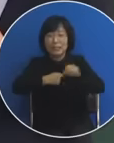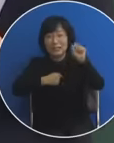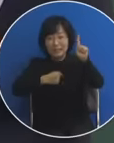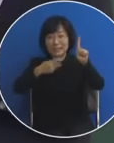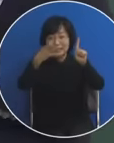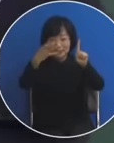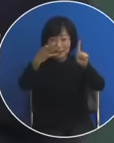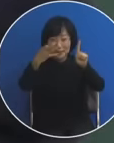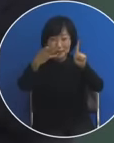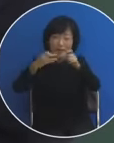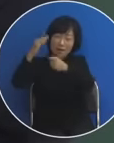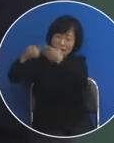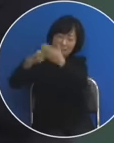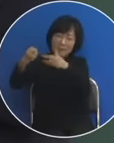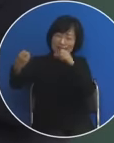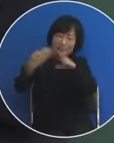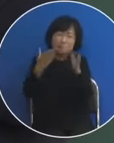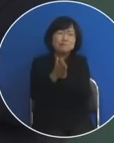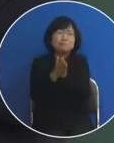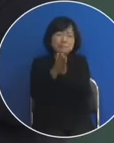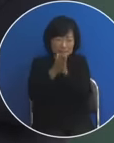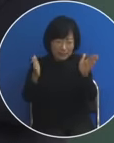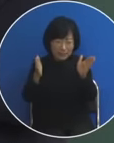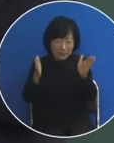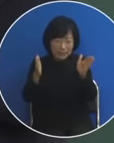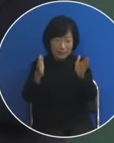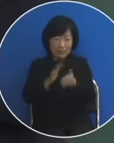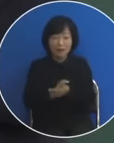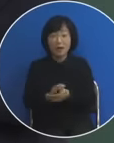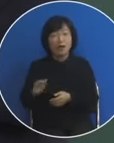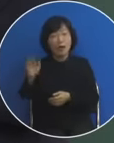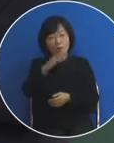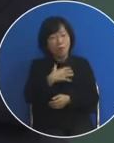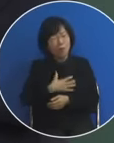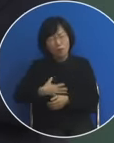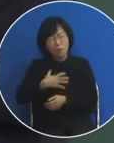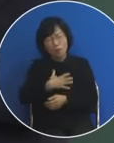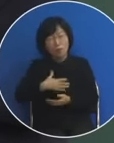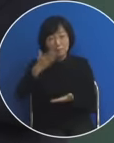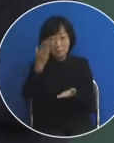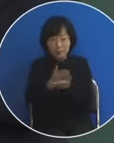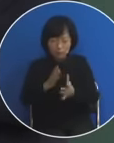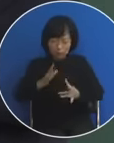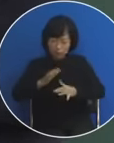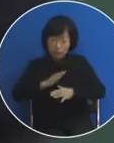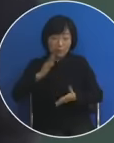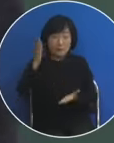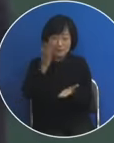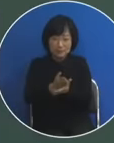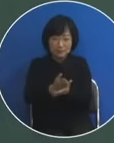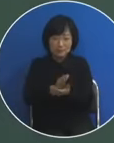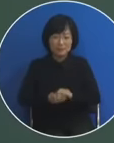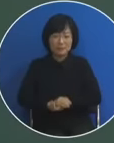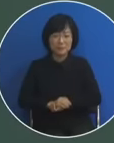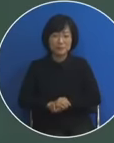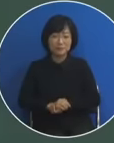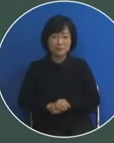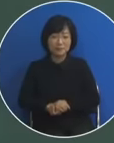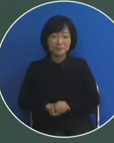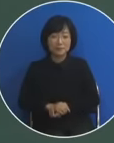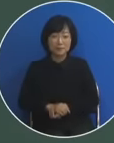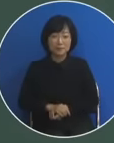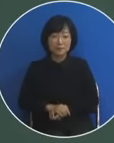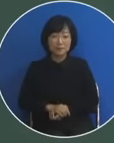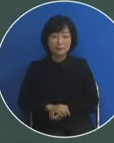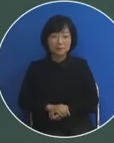지금부터 아무것도 두려울 필요도 없습니다. And starting now, you don't have to be afraid of anything. 어떤 면에서는 죽음이 와도 나 죽음 두렵지 않다